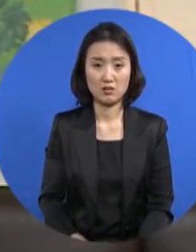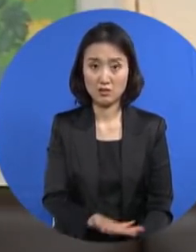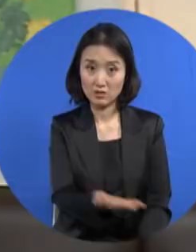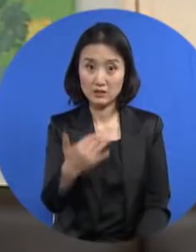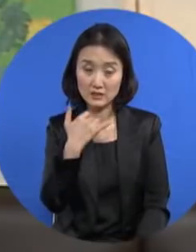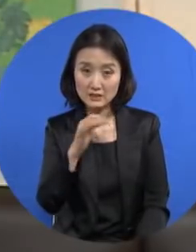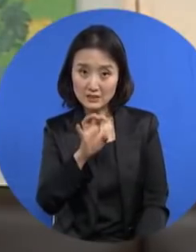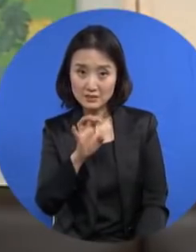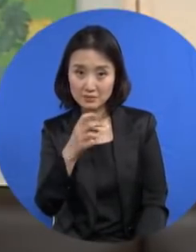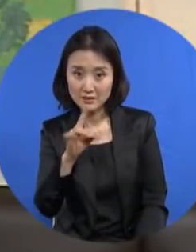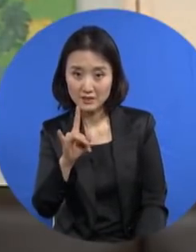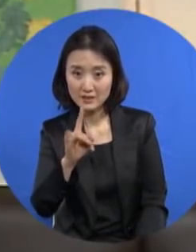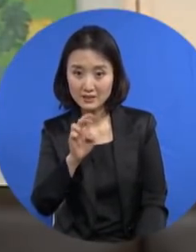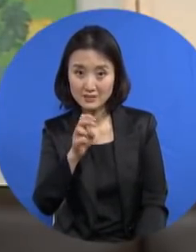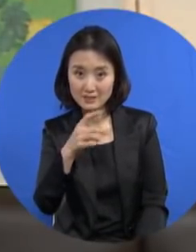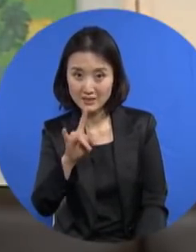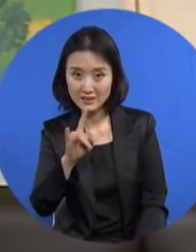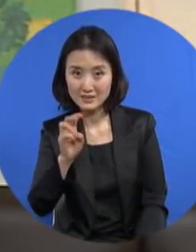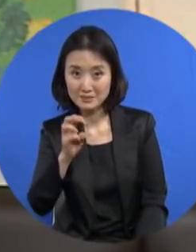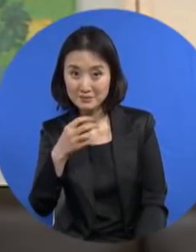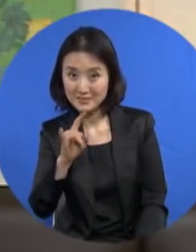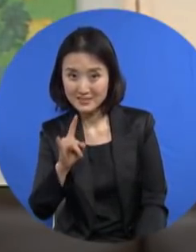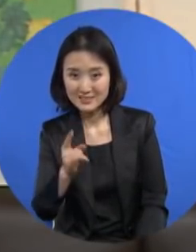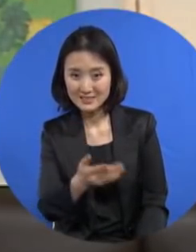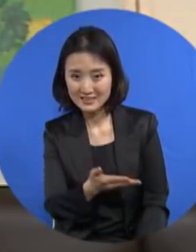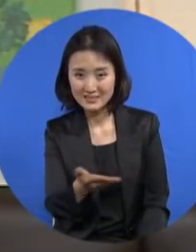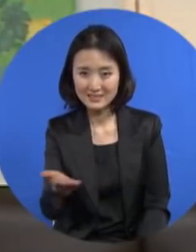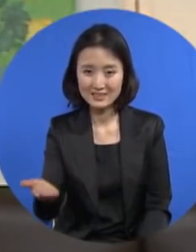40대세요? 30대세요? 20대세요?